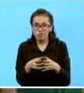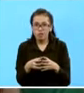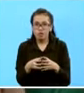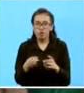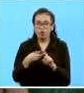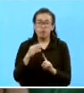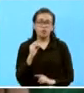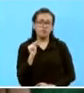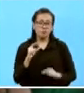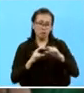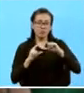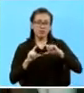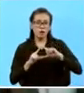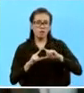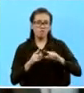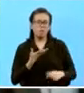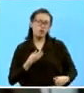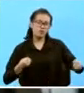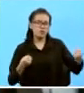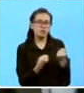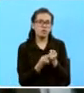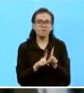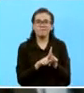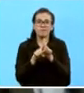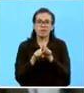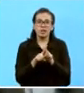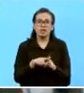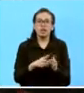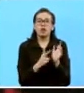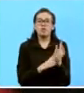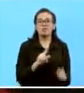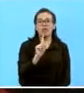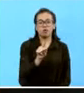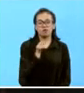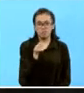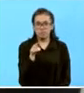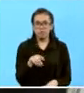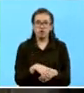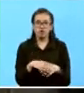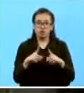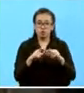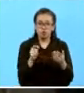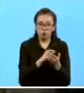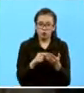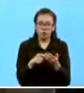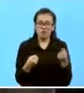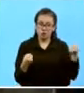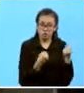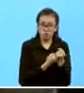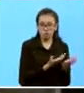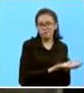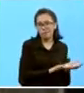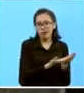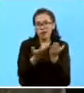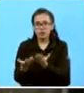atau Forsa juga menyatakan dukungan pada pasangan Cagub nomor urut 1 itu. Surat tertulis tanda dukungan diserahkan pengurus Forsa